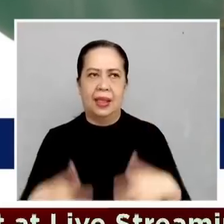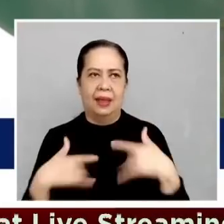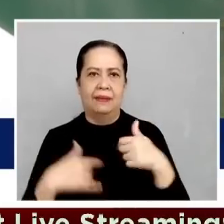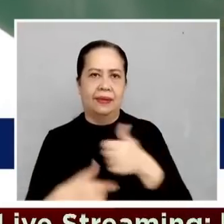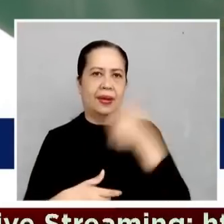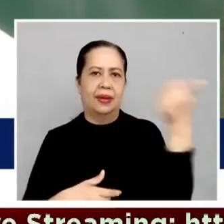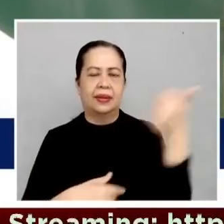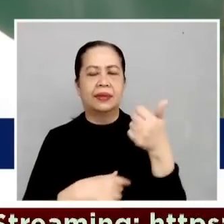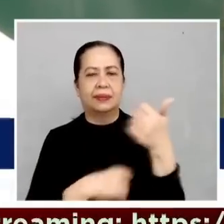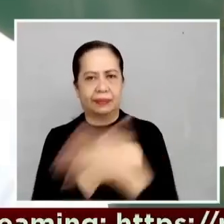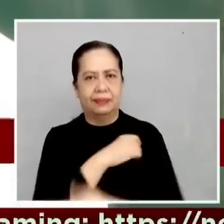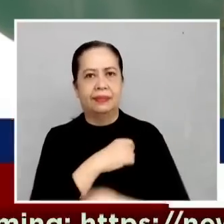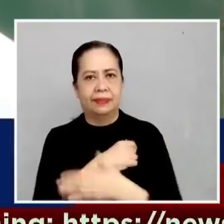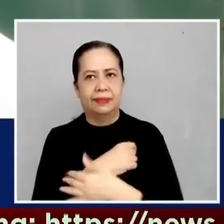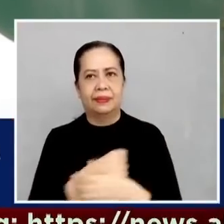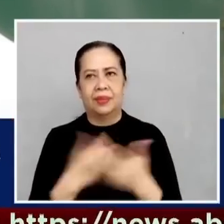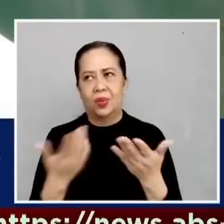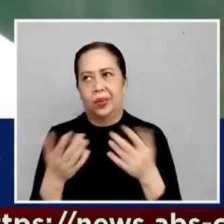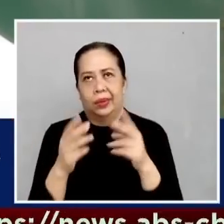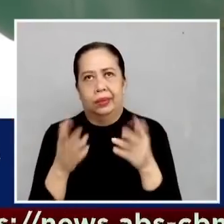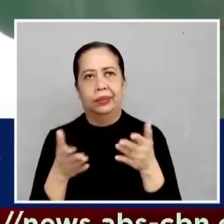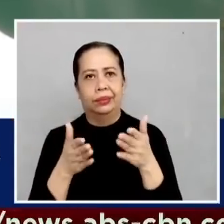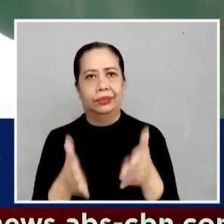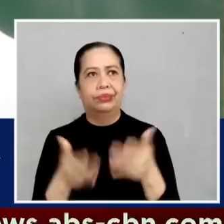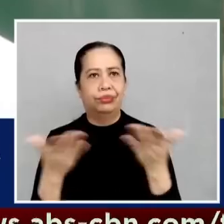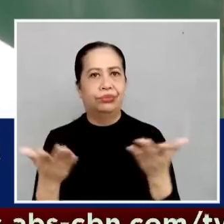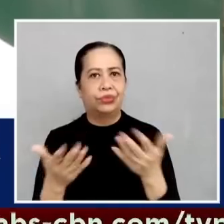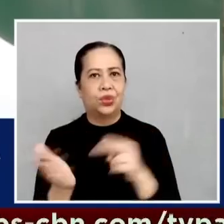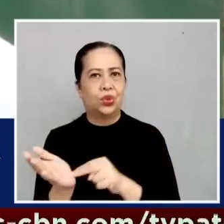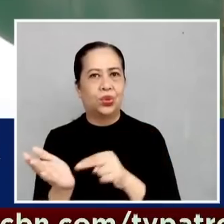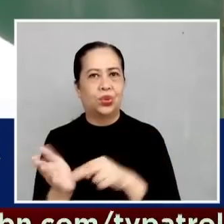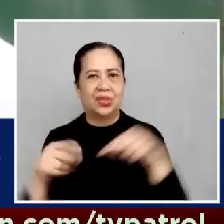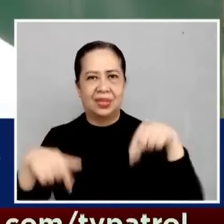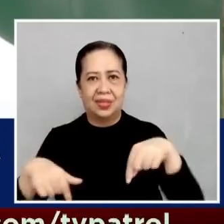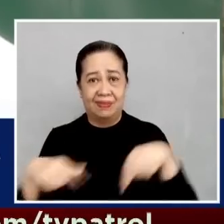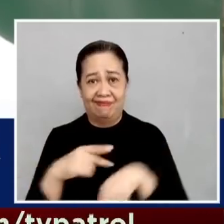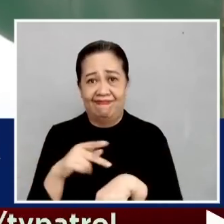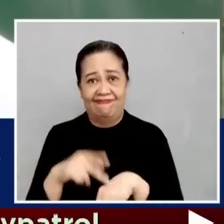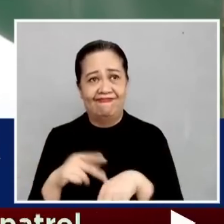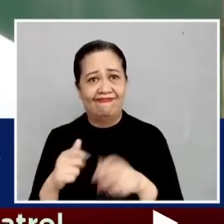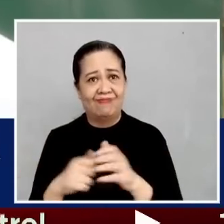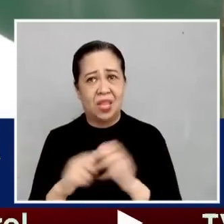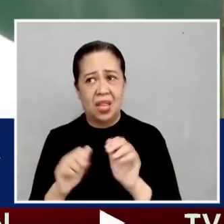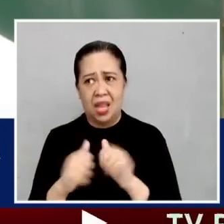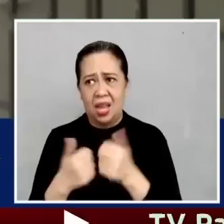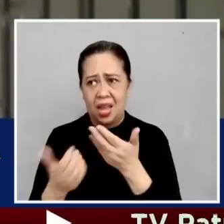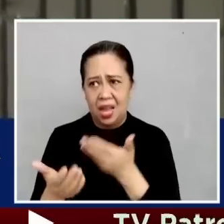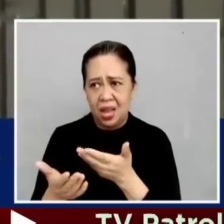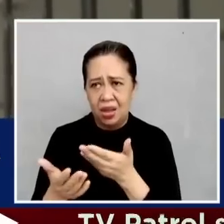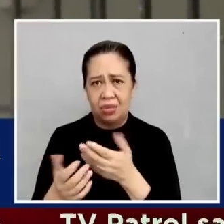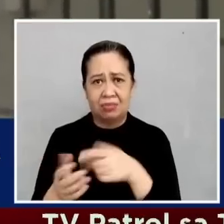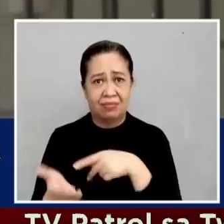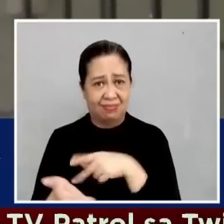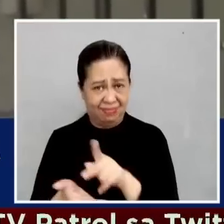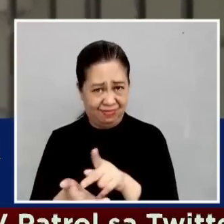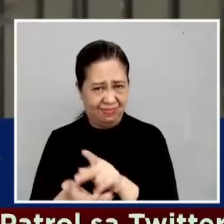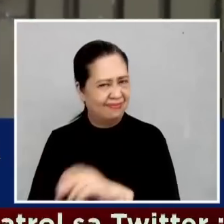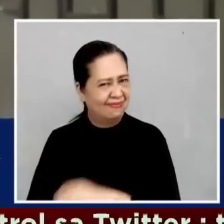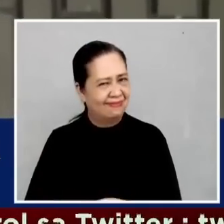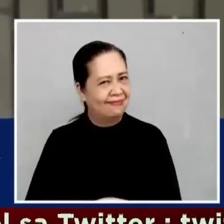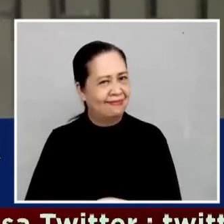also the way yung nurses here right now, yung kung paano sila nako-compensate, medyo hindi